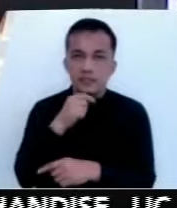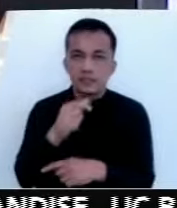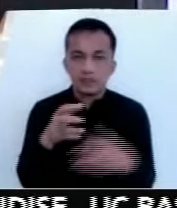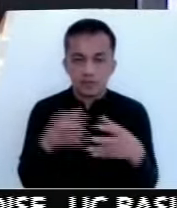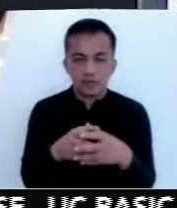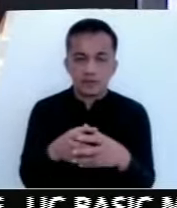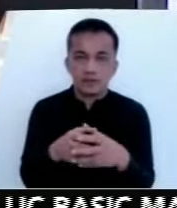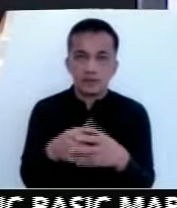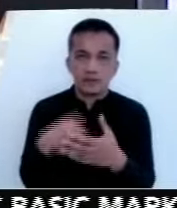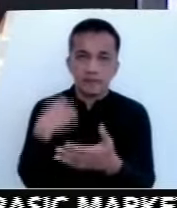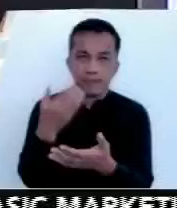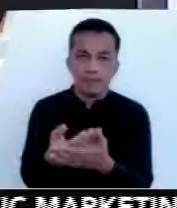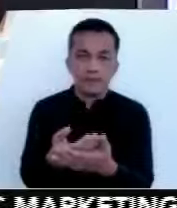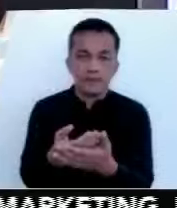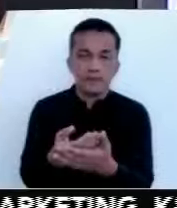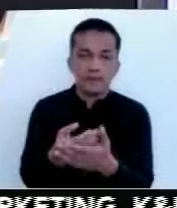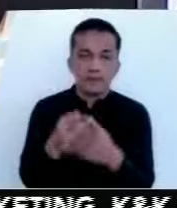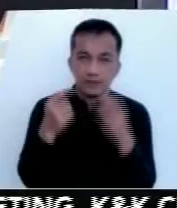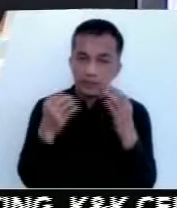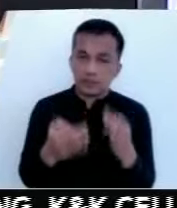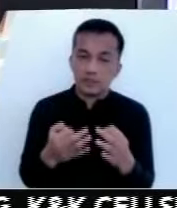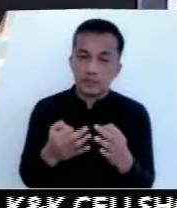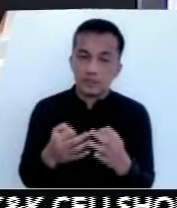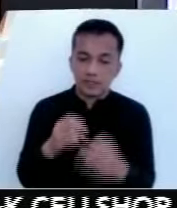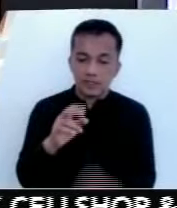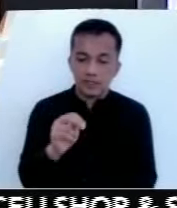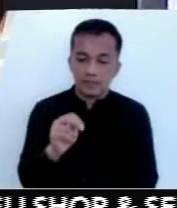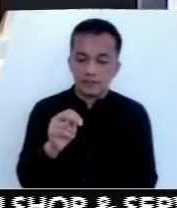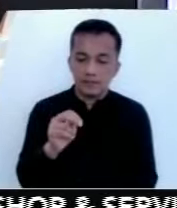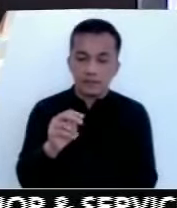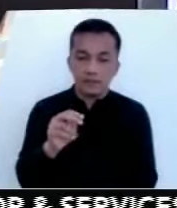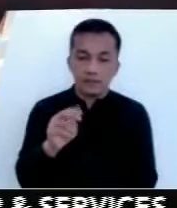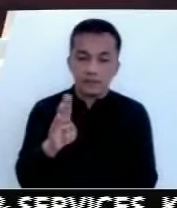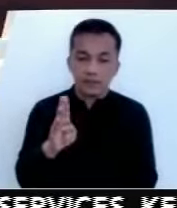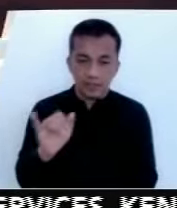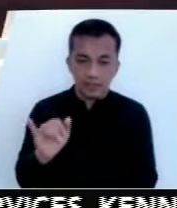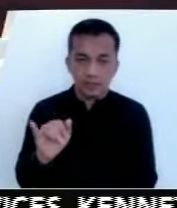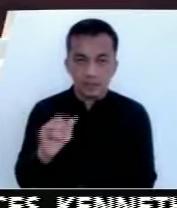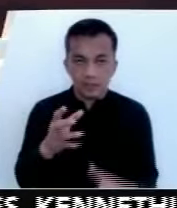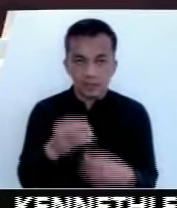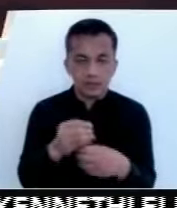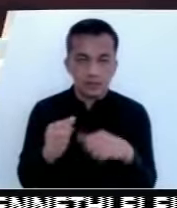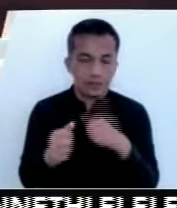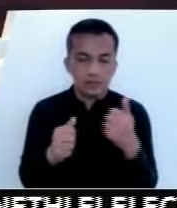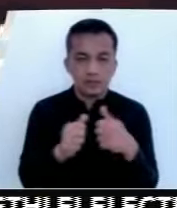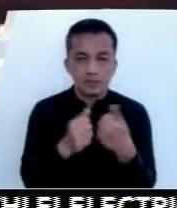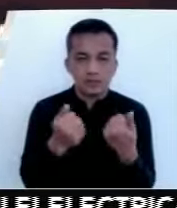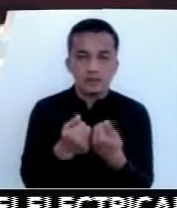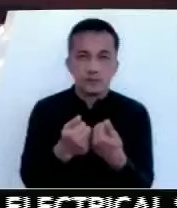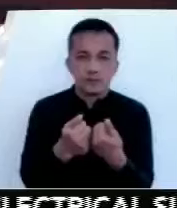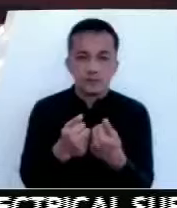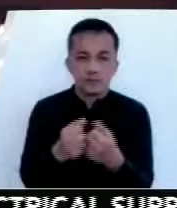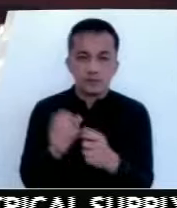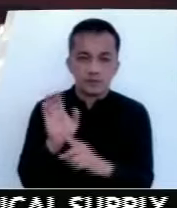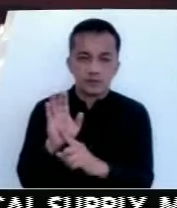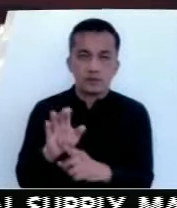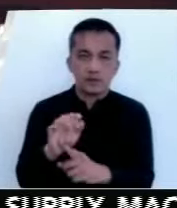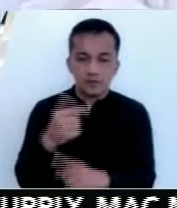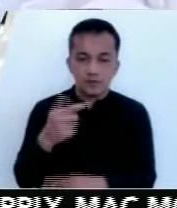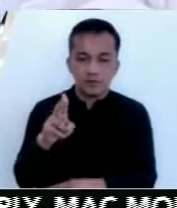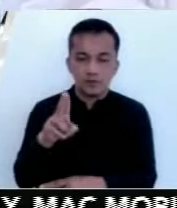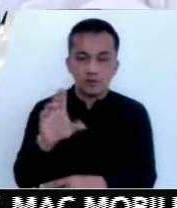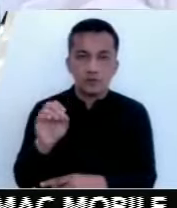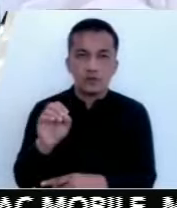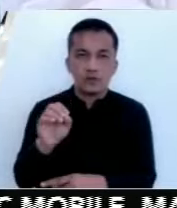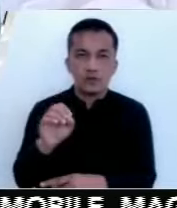Gang conus ang NBI atang ahya ipinakita din kay ang alen